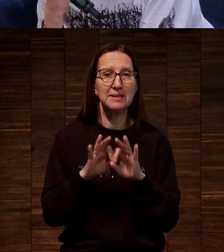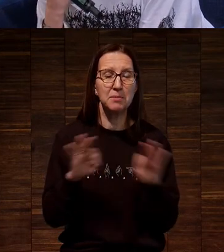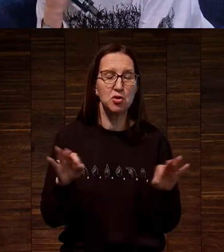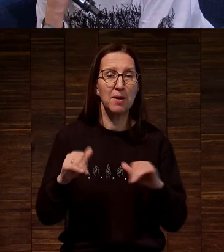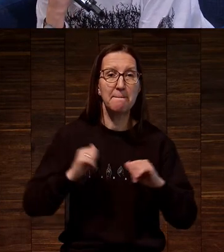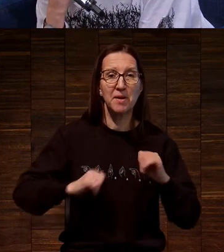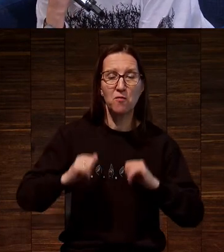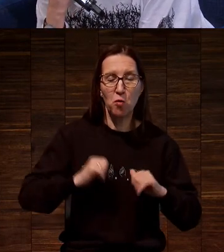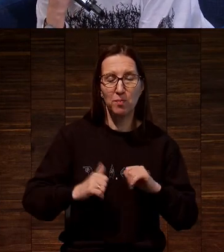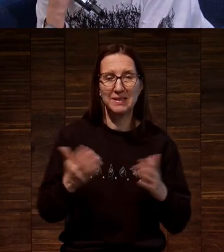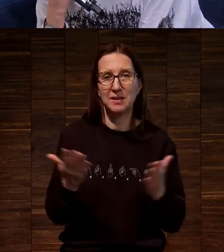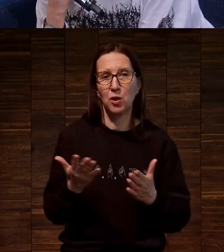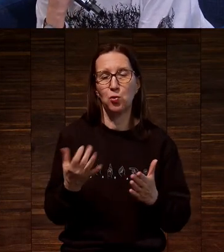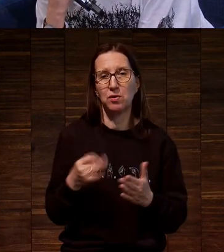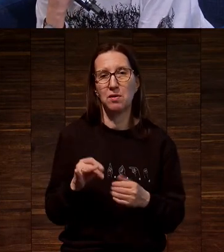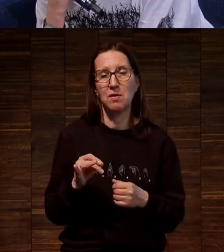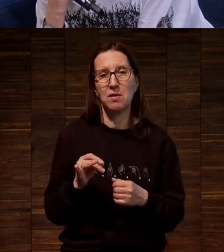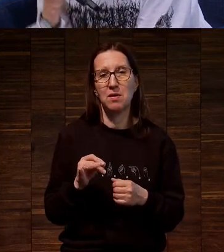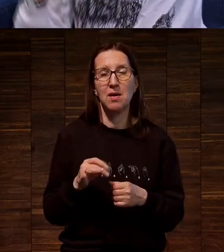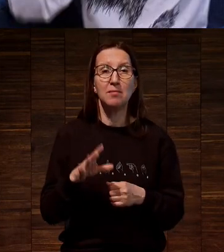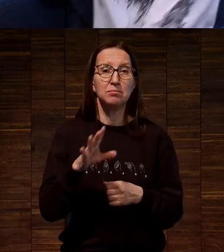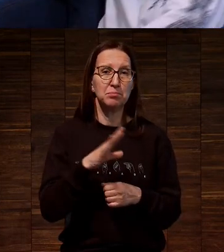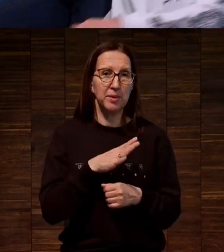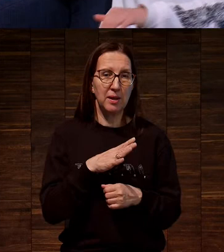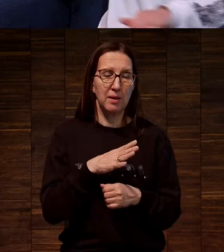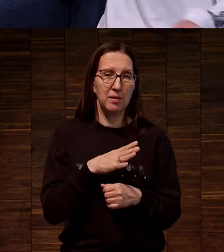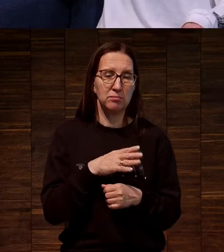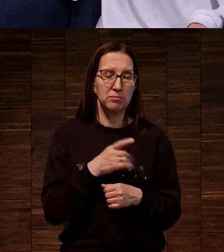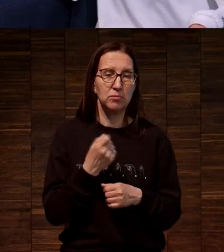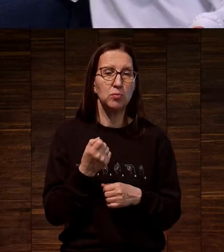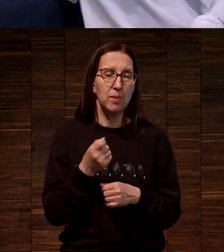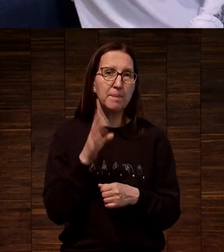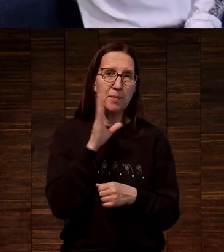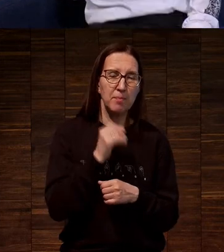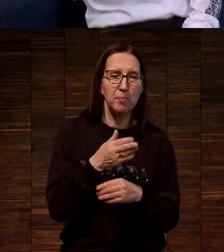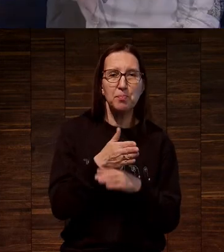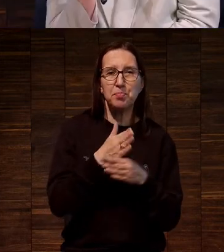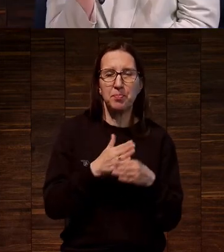Замечательный перформанс, который состоялся лишь отчасти.